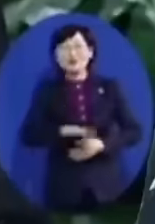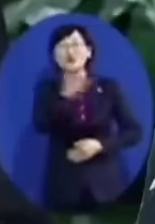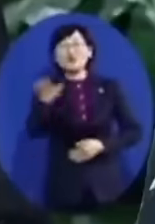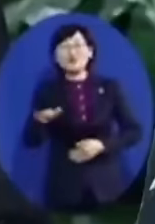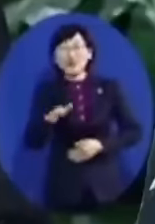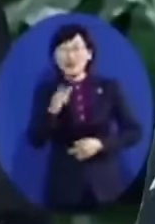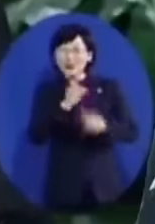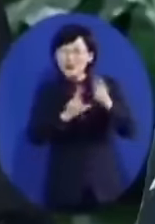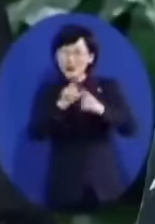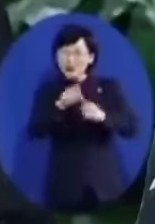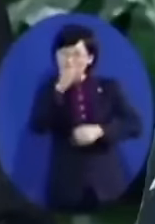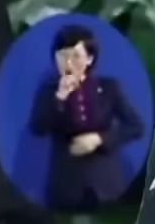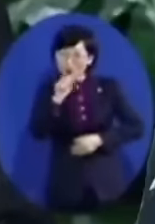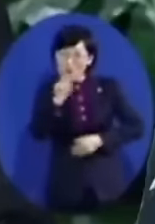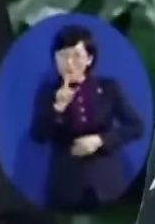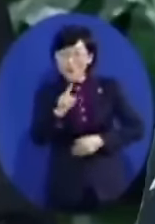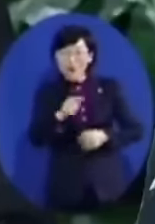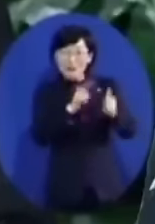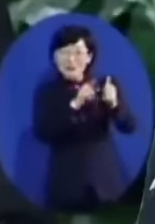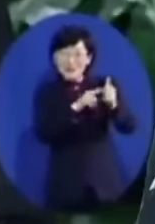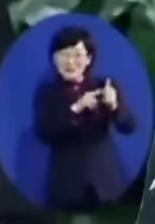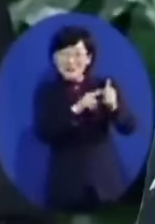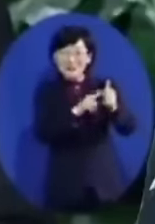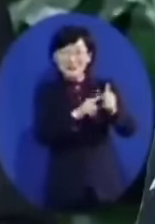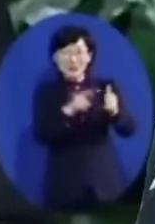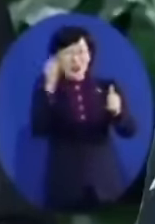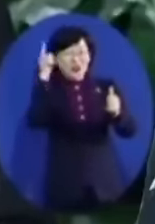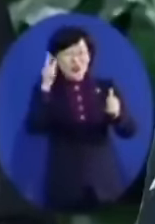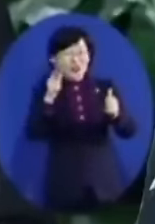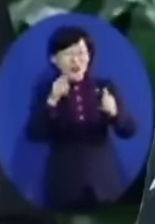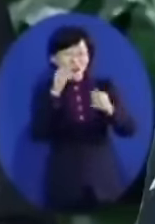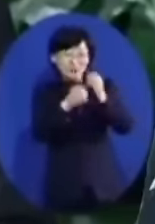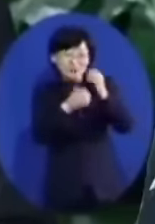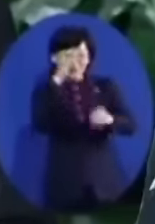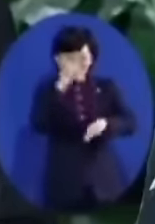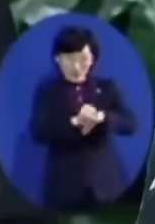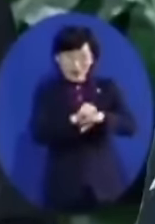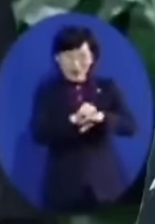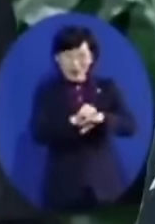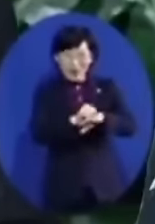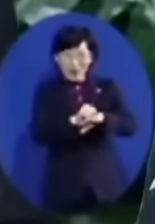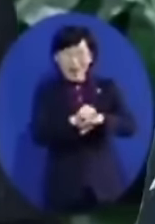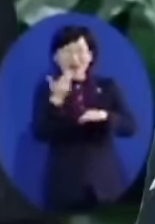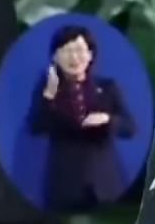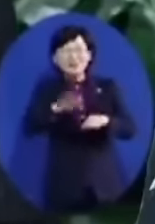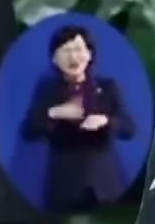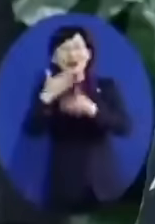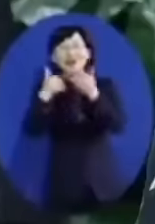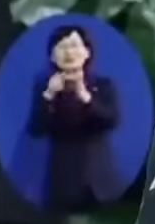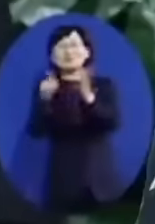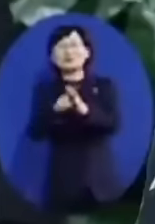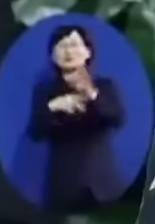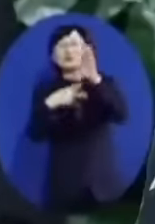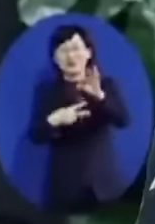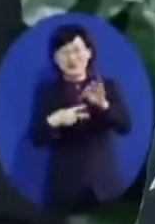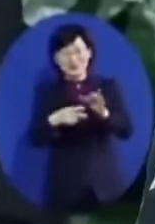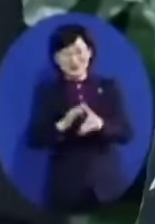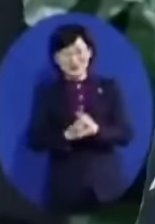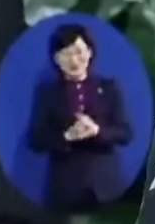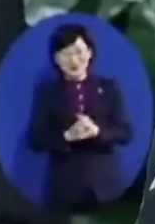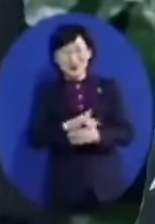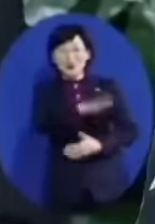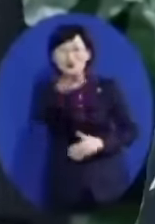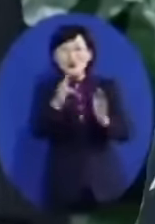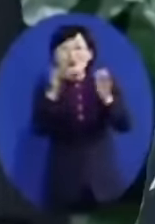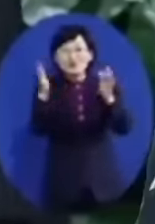나은 점은 괴테는 위대한 지성가였지만 우리 같은 신앙은 없었습니다. 우리는